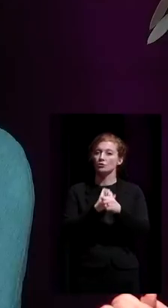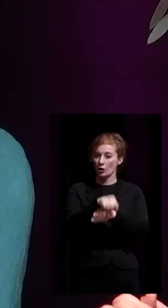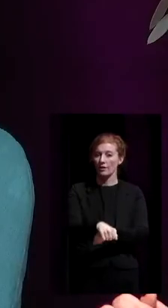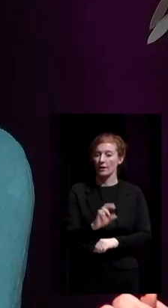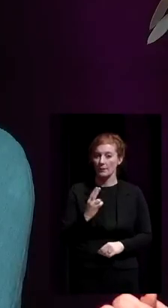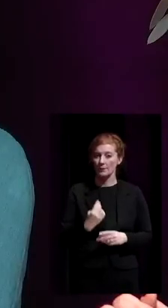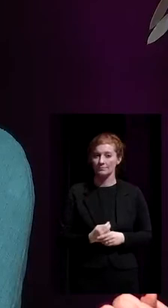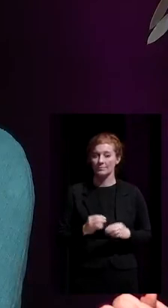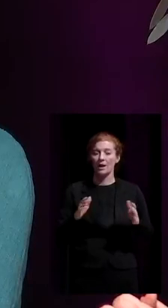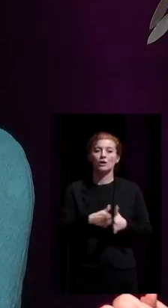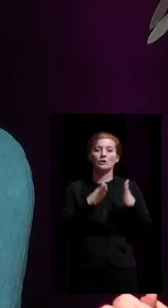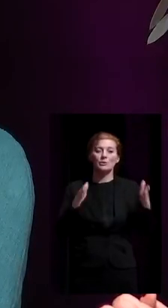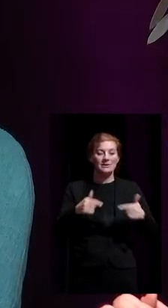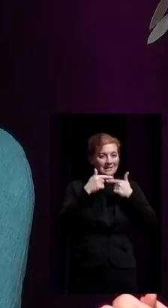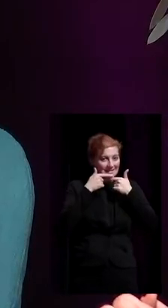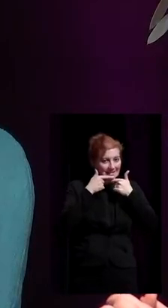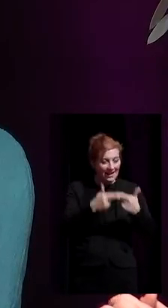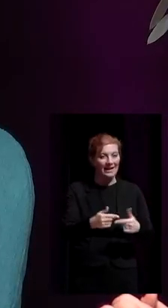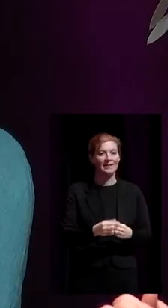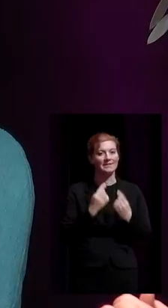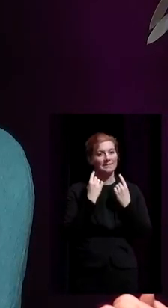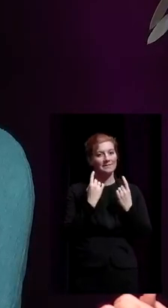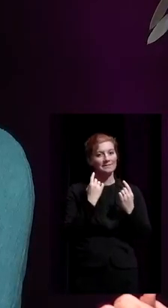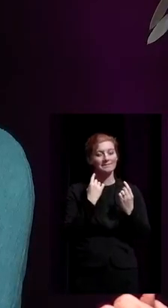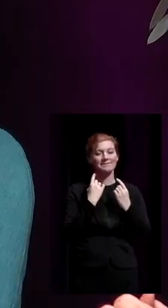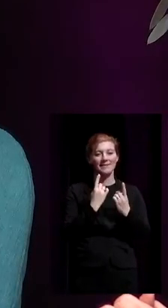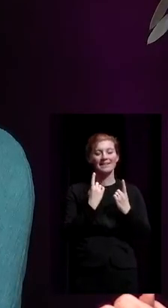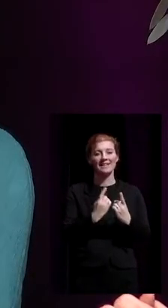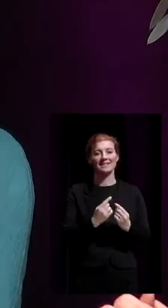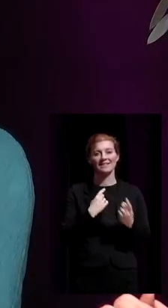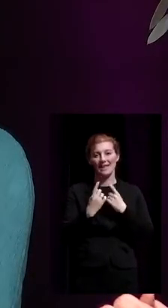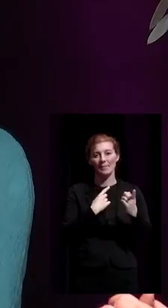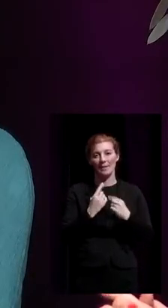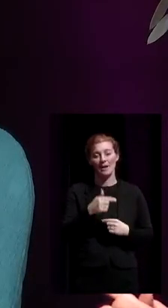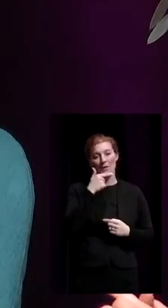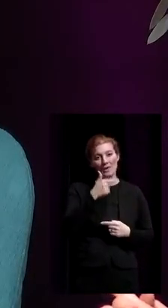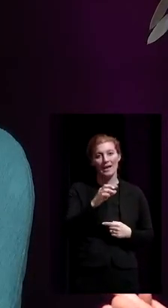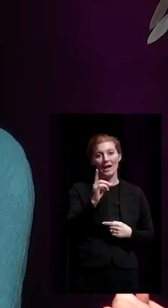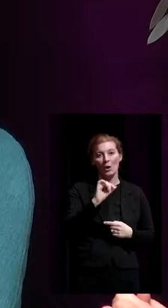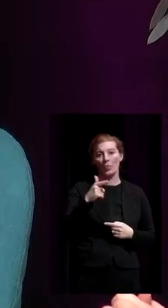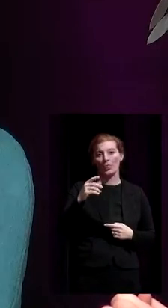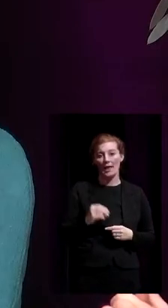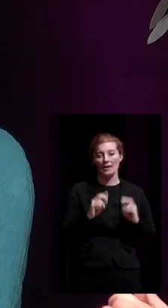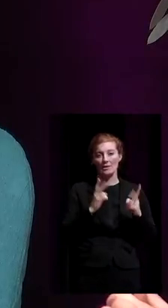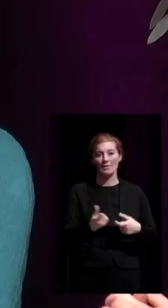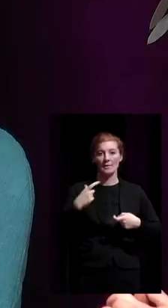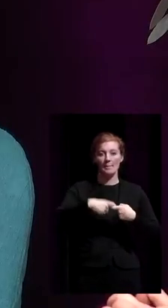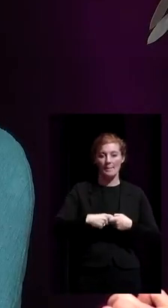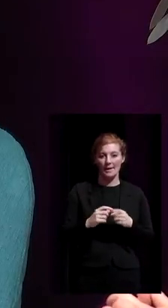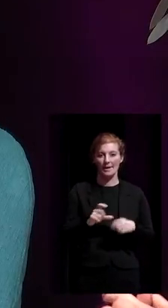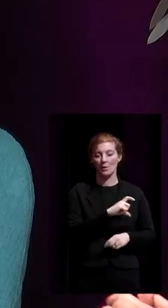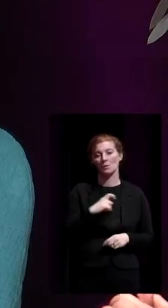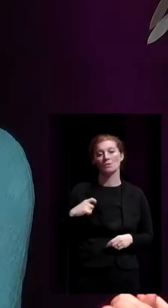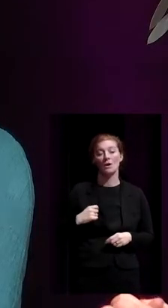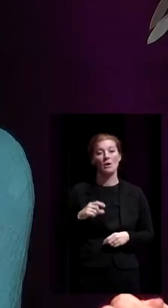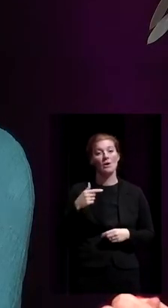Stort tack för det här fantastiska panelsamtalet, och tack till dig Lotta som har varit med oss, och tack till alla ni